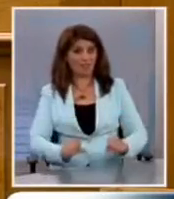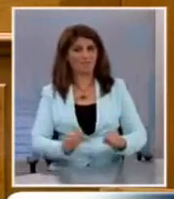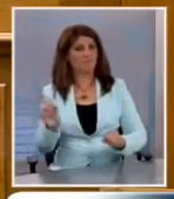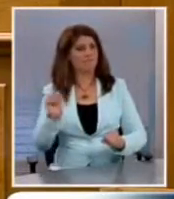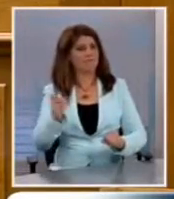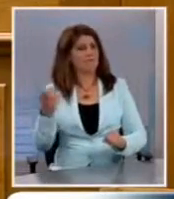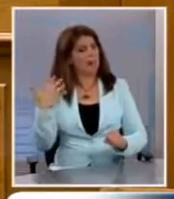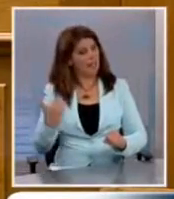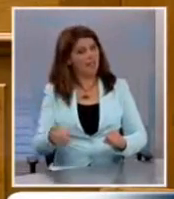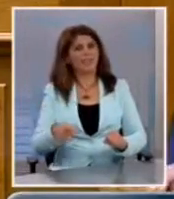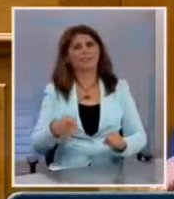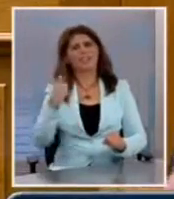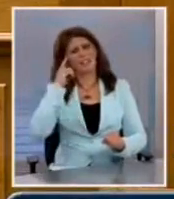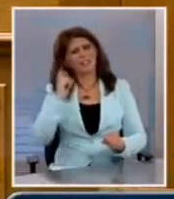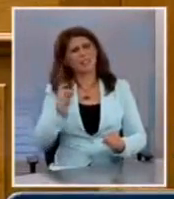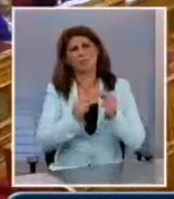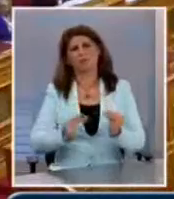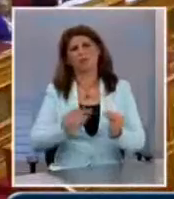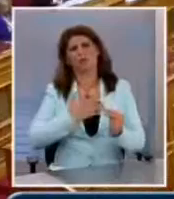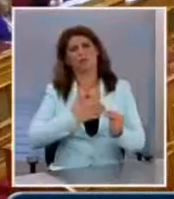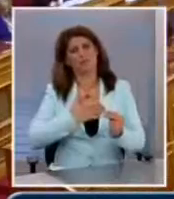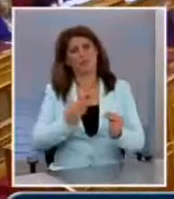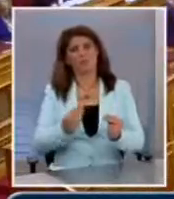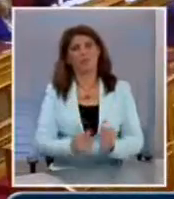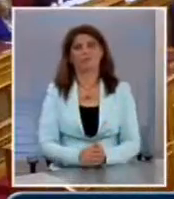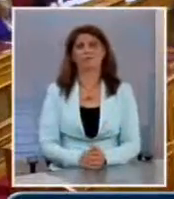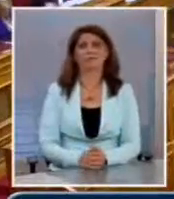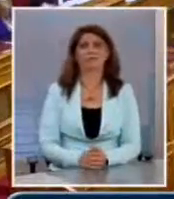Ευχαριστώ πολύ. Το λόγο έχει...